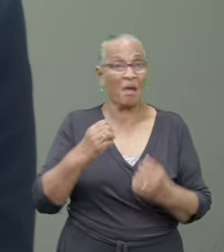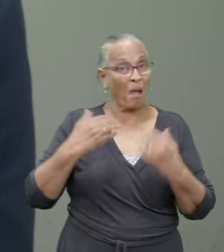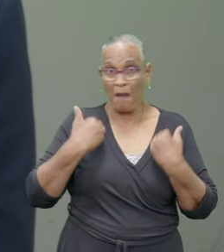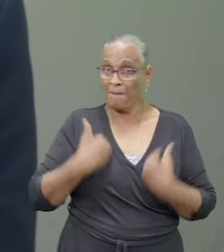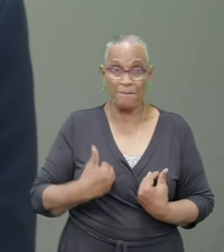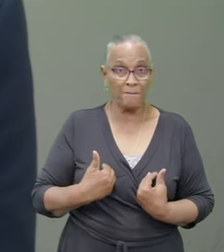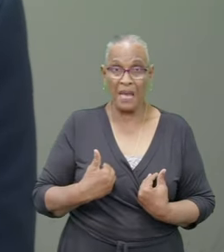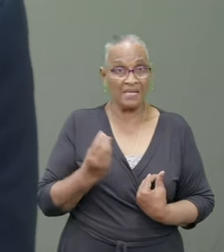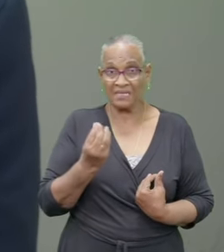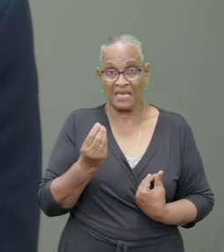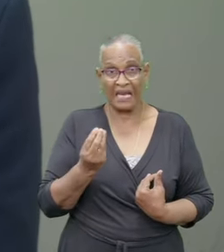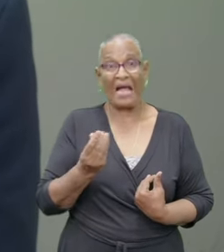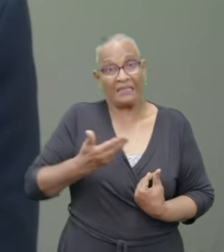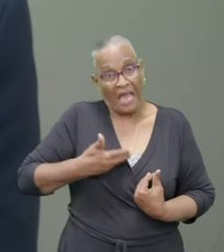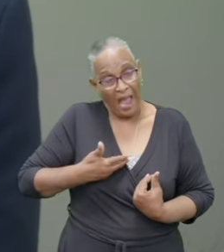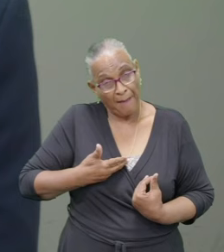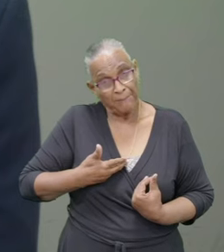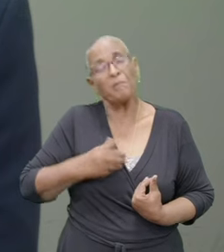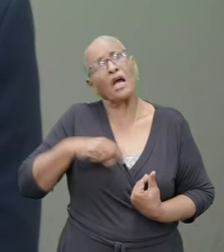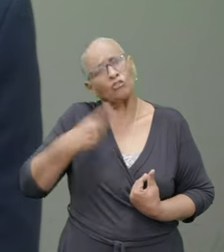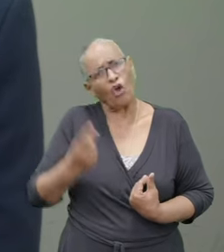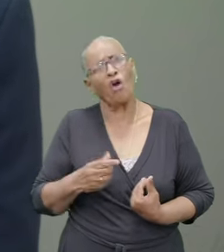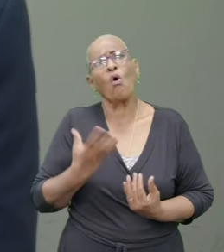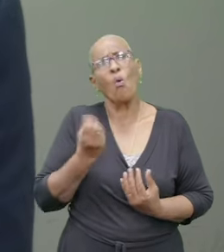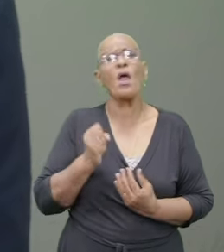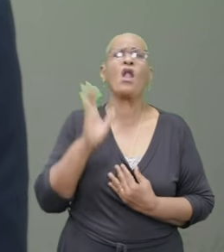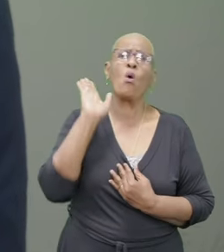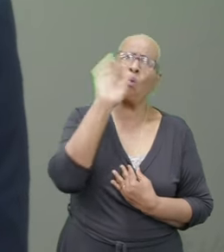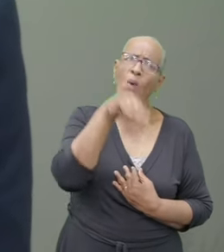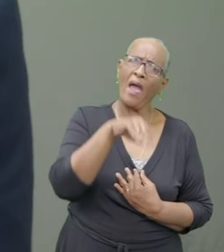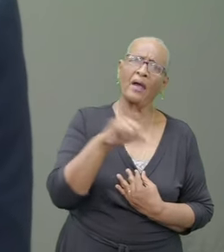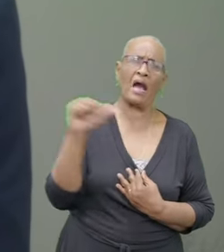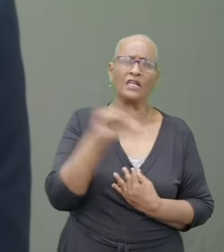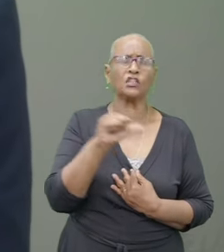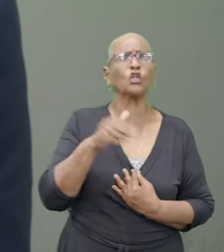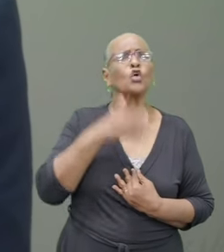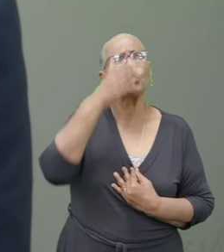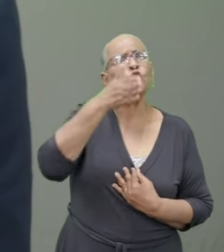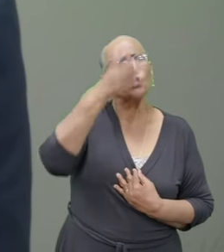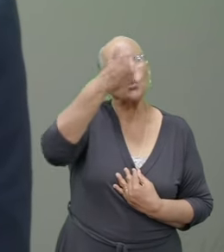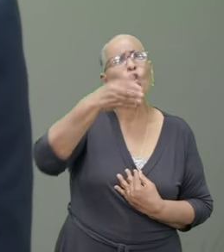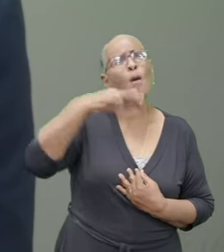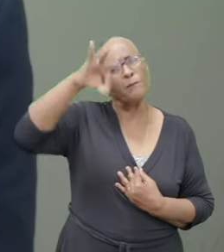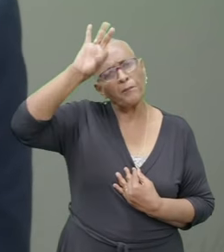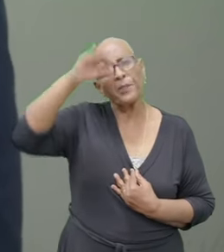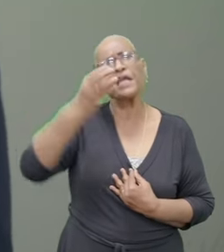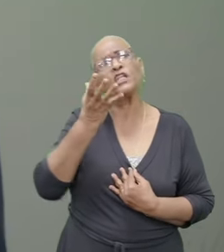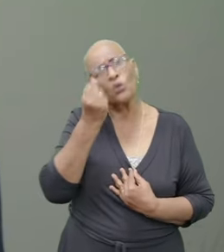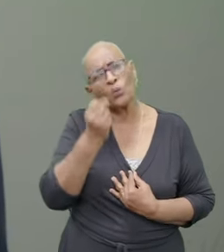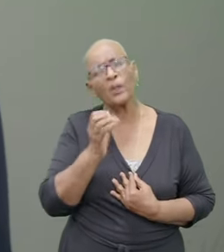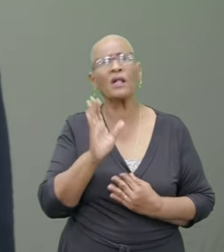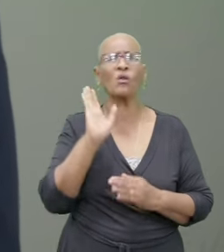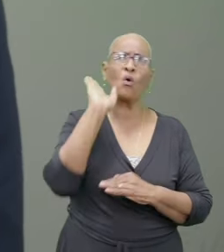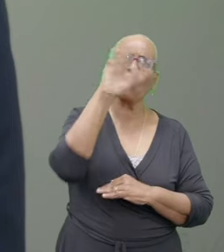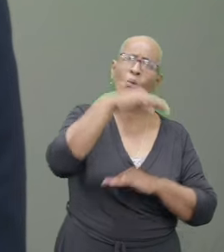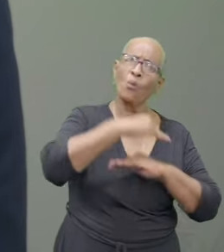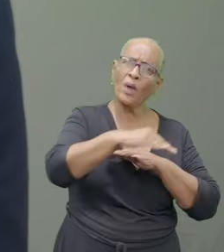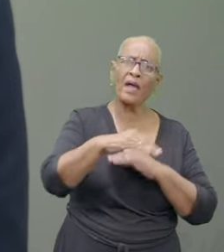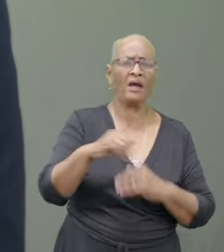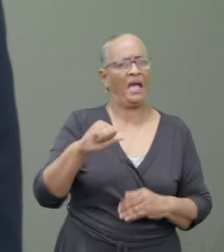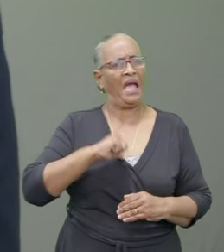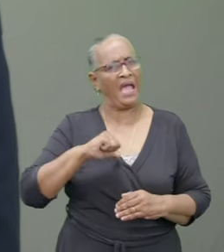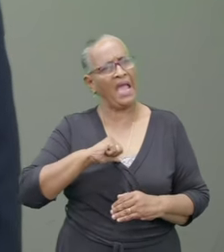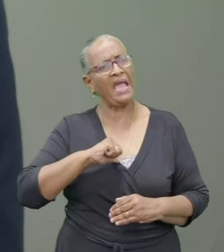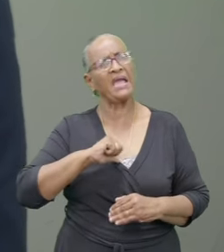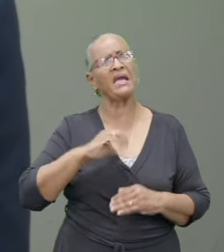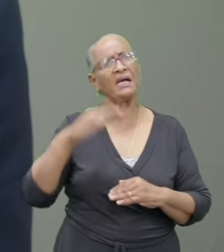om financiële redenen, mensen trekken ook weg om een beter perspectief voor zichzelf, om kinderen misschien die verhuizen of die